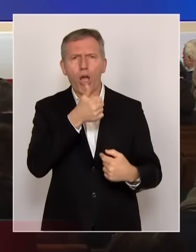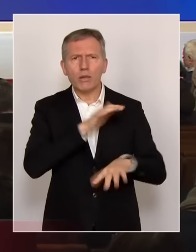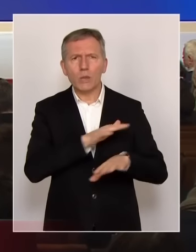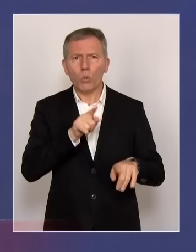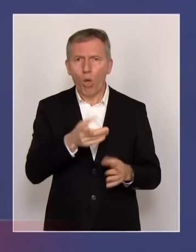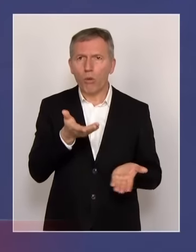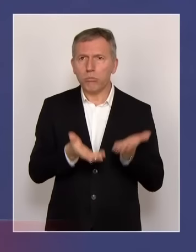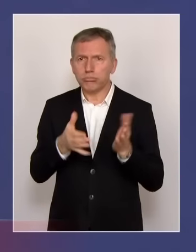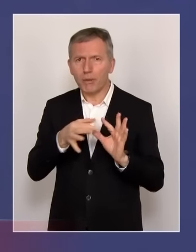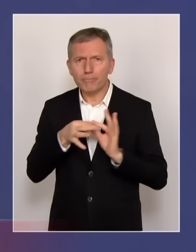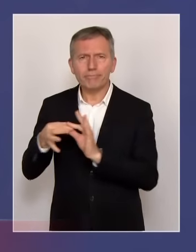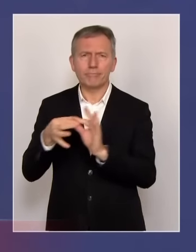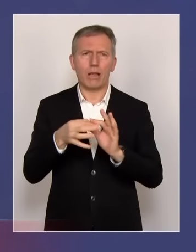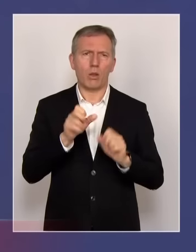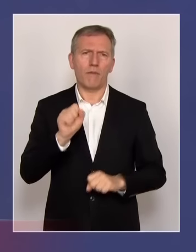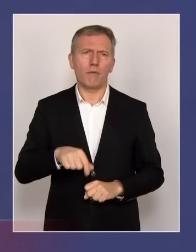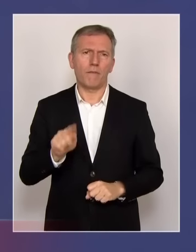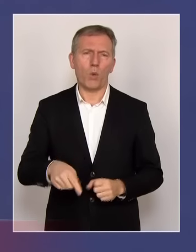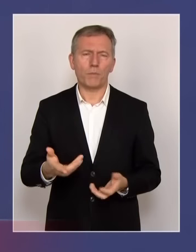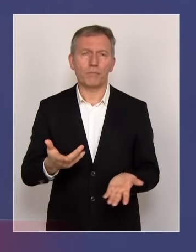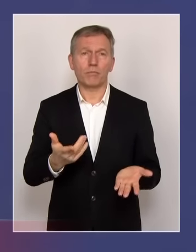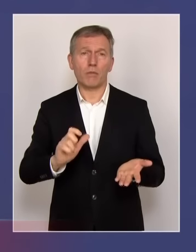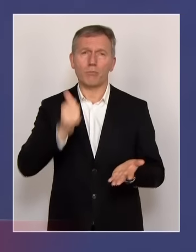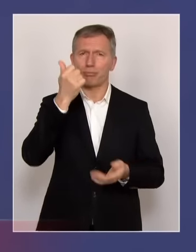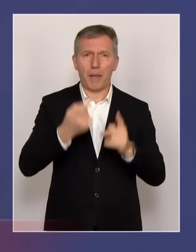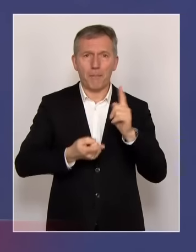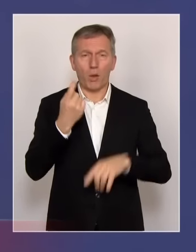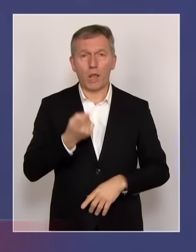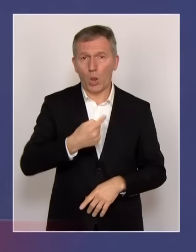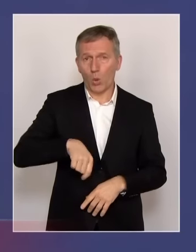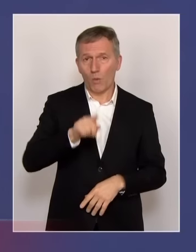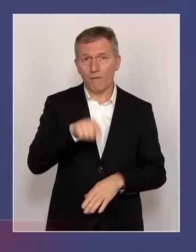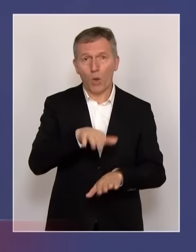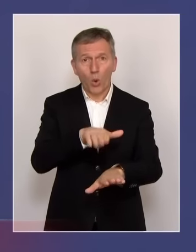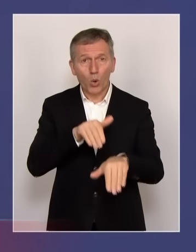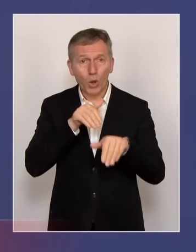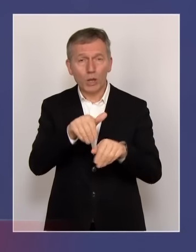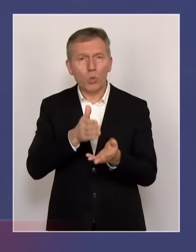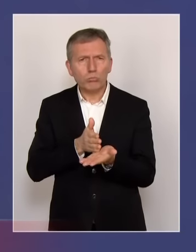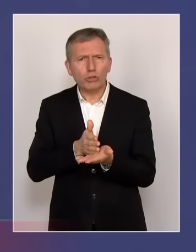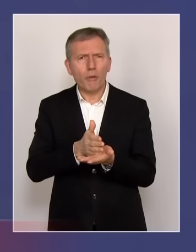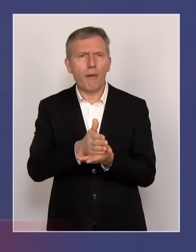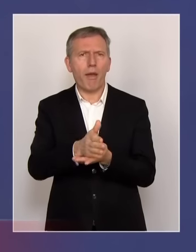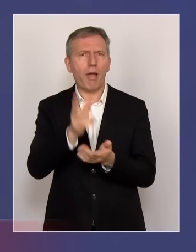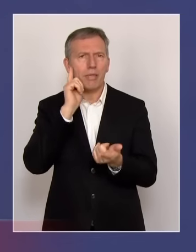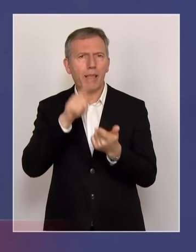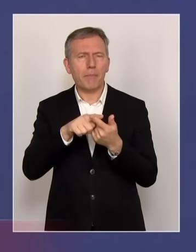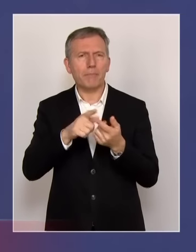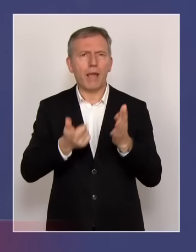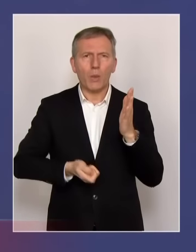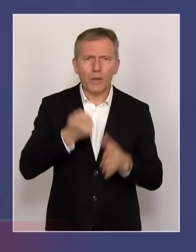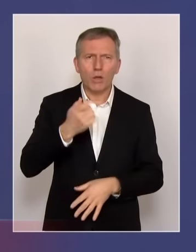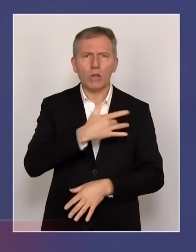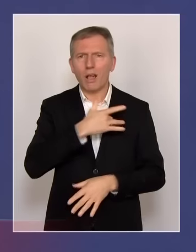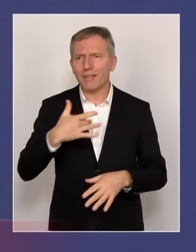équilibrés. C'est absolument essentiel et il nous faut poursuivre ce chemin qui nous permet, sur les sujets d'éducation, de santé,